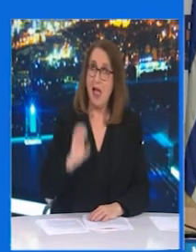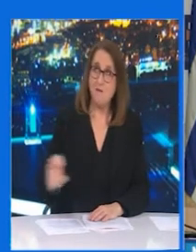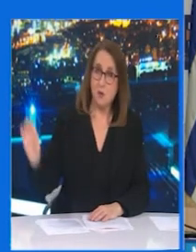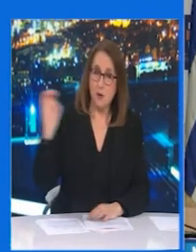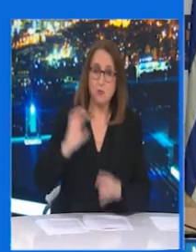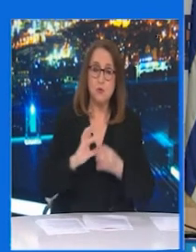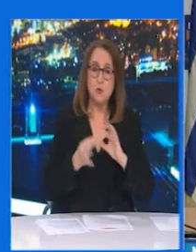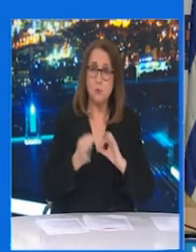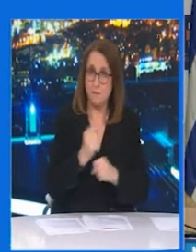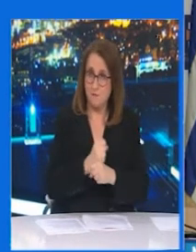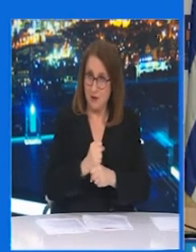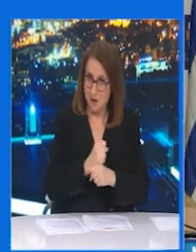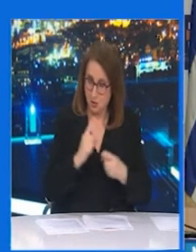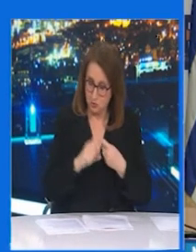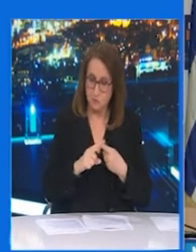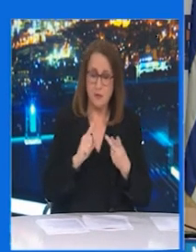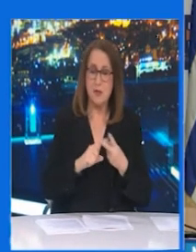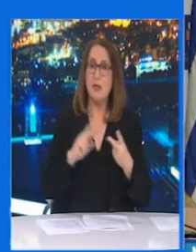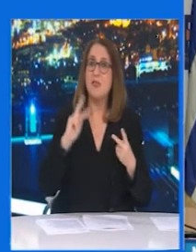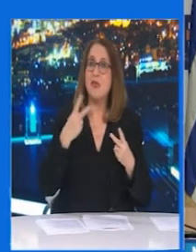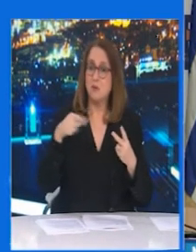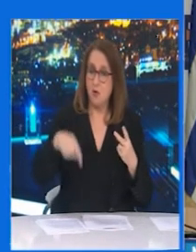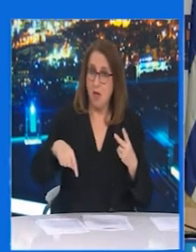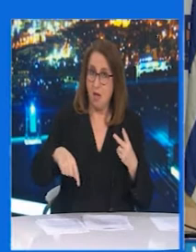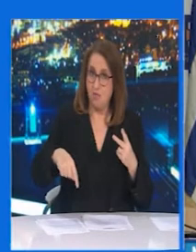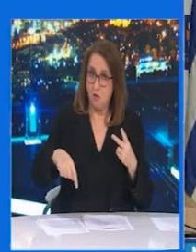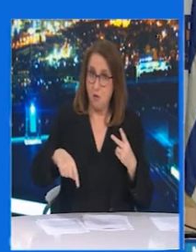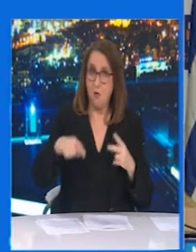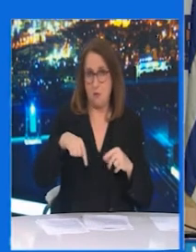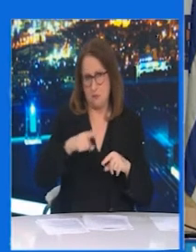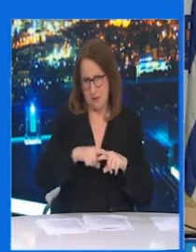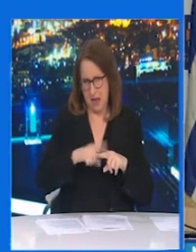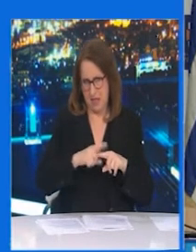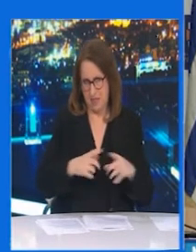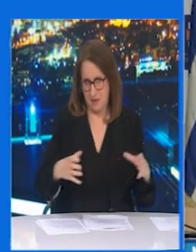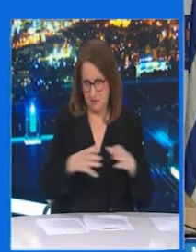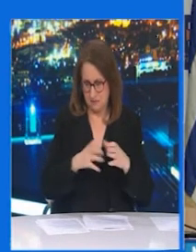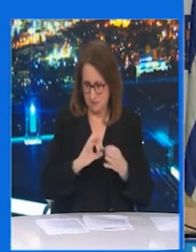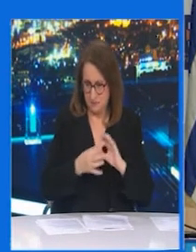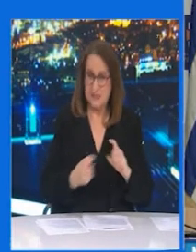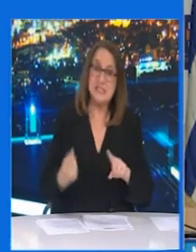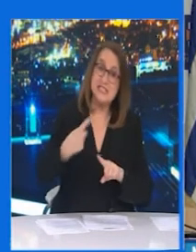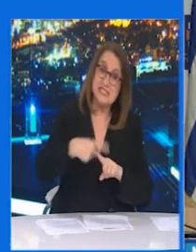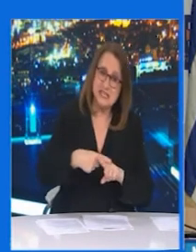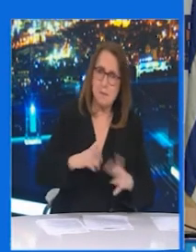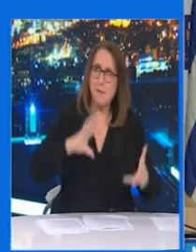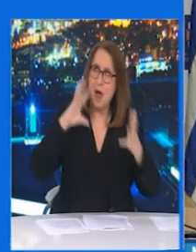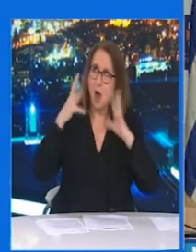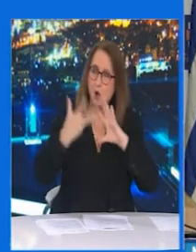ο αντίστοιχος οργανισμός αξιολόγησης στο Ηνωμένο Βασίλειο και ο Παγκόσμιος Οργανισμός